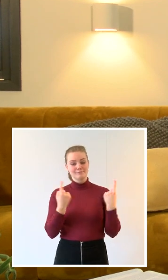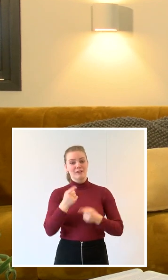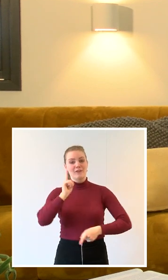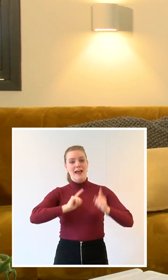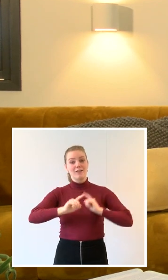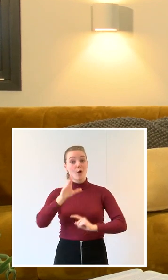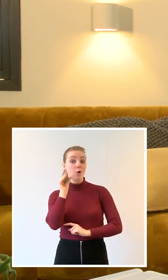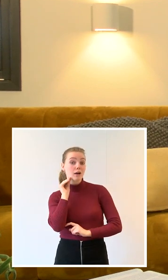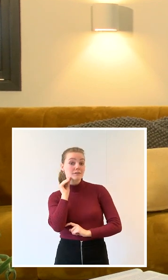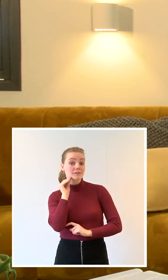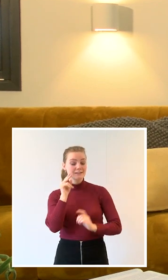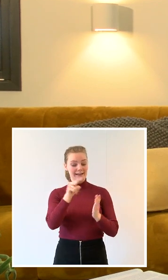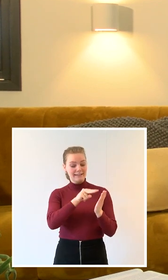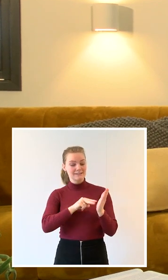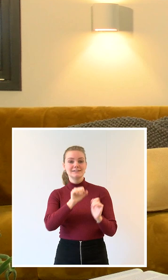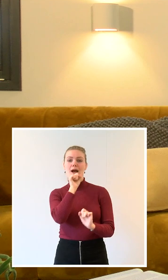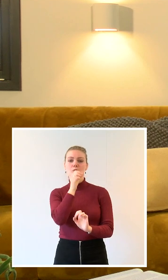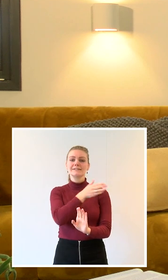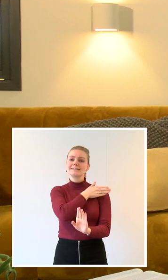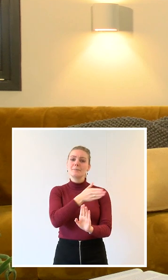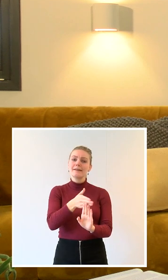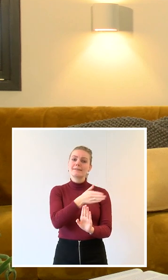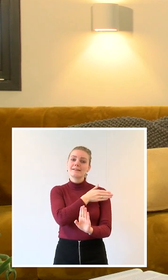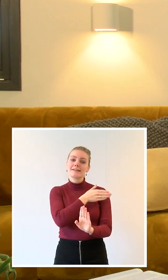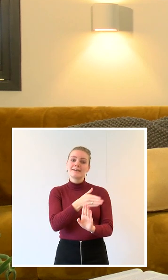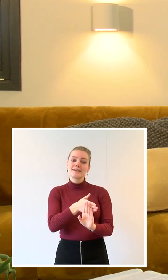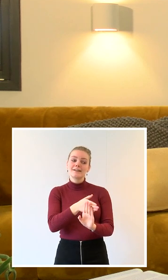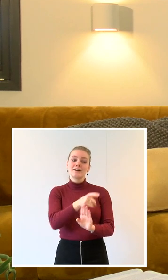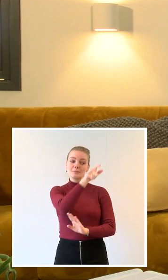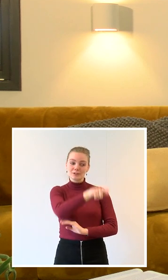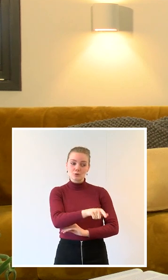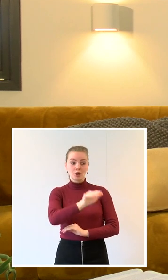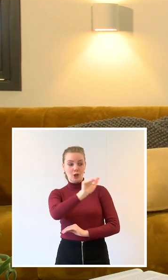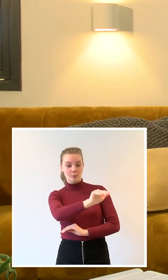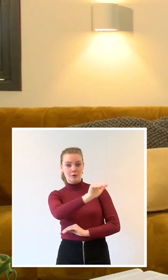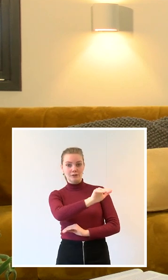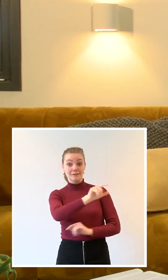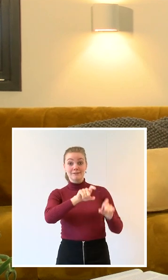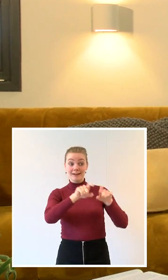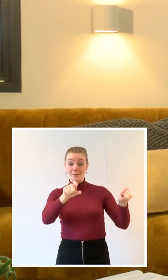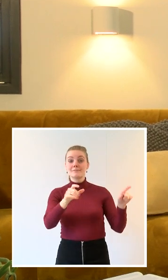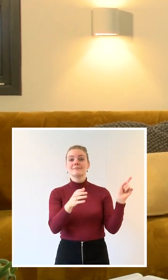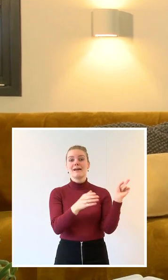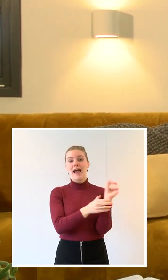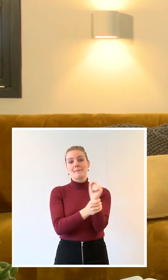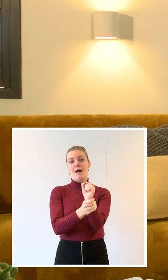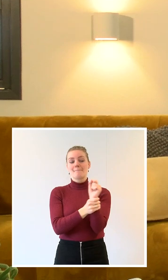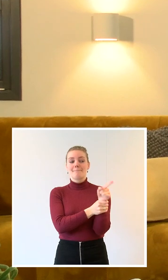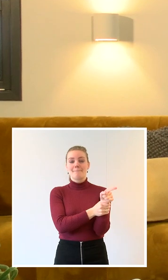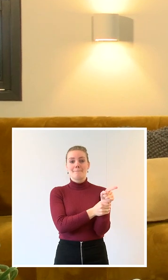Oude Testament over iemand die geroepen wordt, Abraham. Geroepen om iets te zijn voor